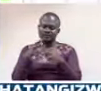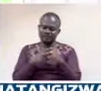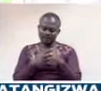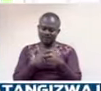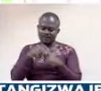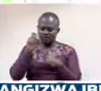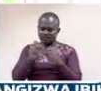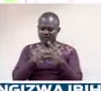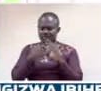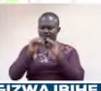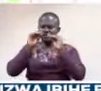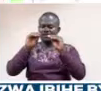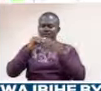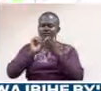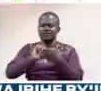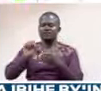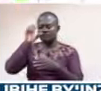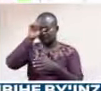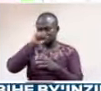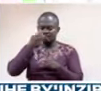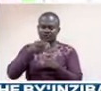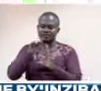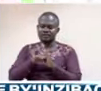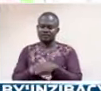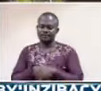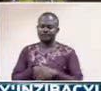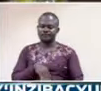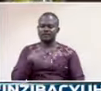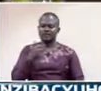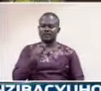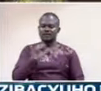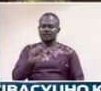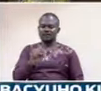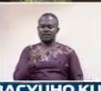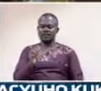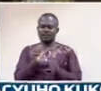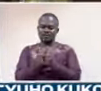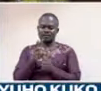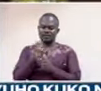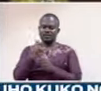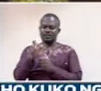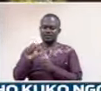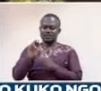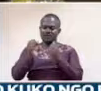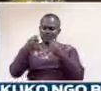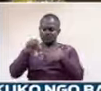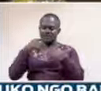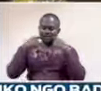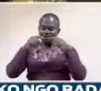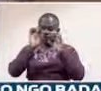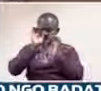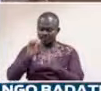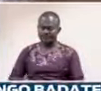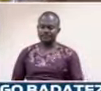3,077 bagombaga kwigisha amashuri yisumbuye bibuze kuri urwo rutonde. Hategekimana Emmanuel ndetse na mugenzi we Horace Munyeshyaka bo bavuga ko